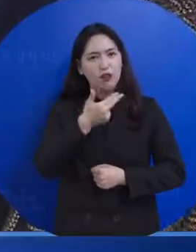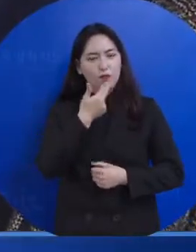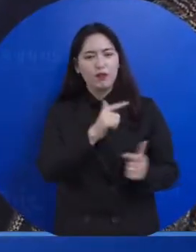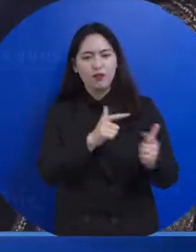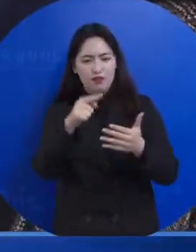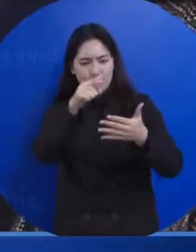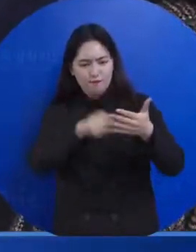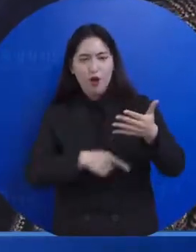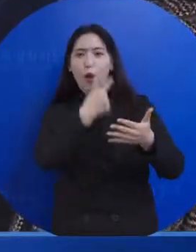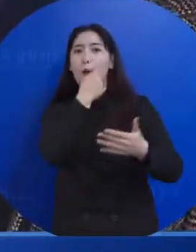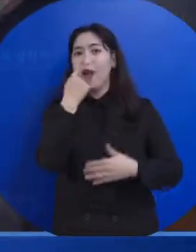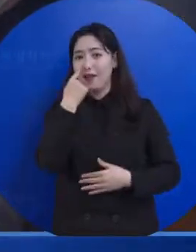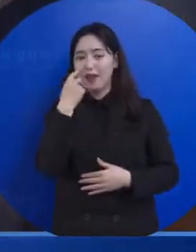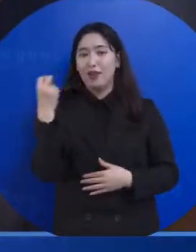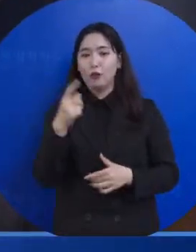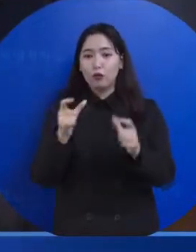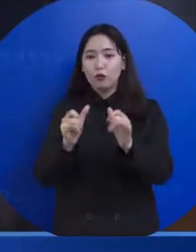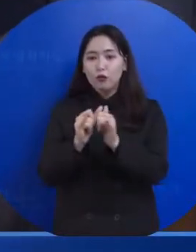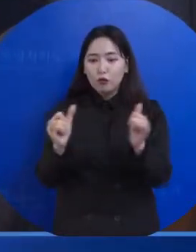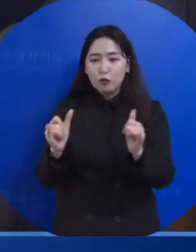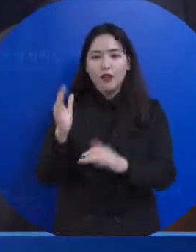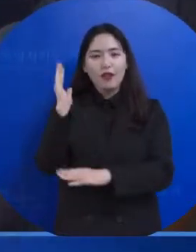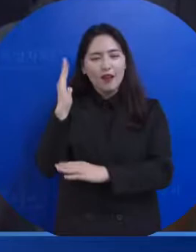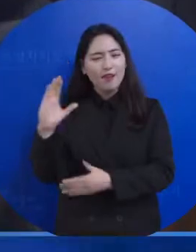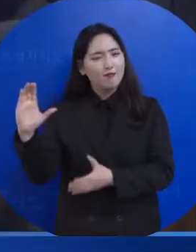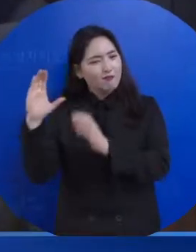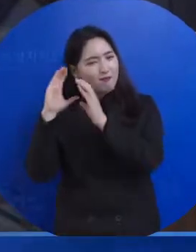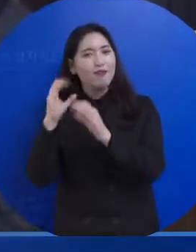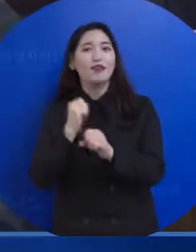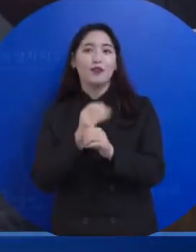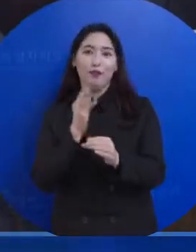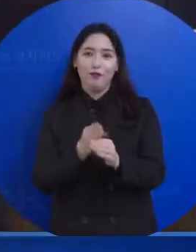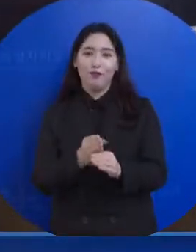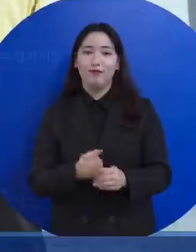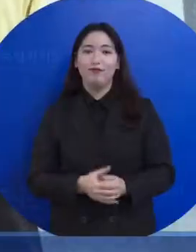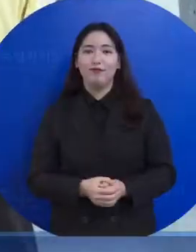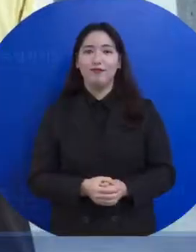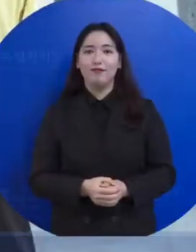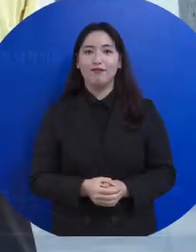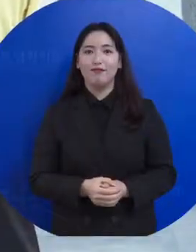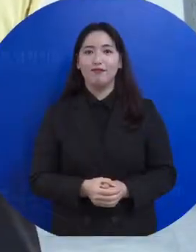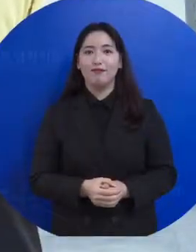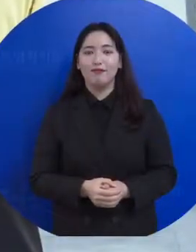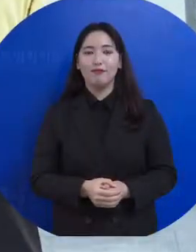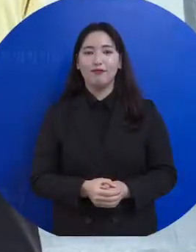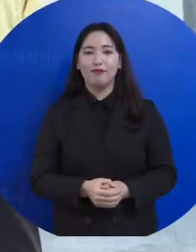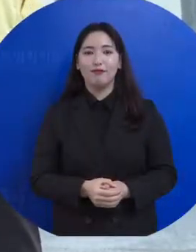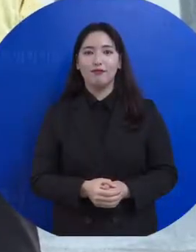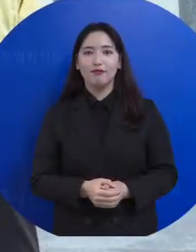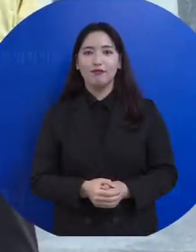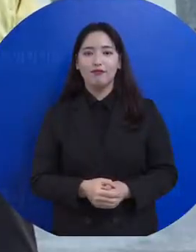지침 준수 여부 등을 확인하고 지역 주민 등 현장의 목소리를 청취하고 있습니다.